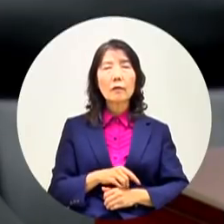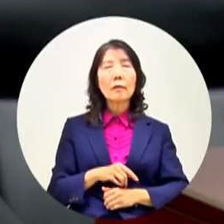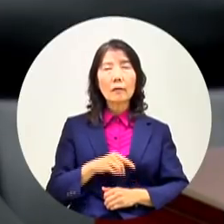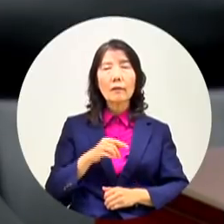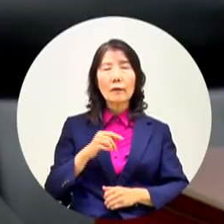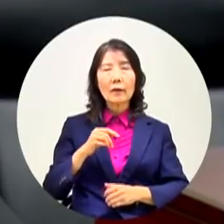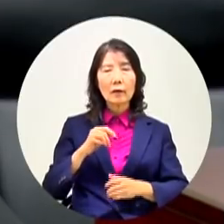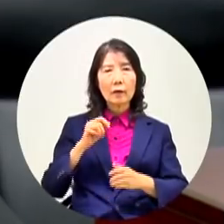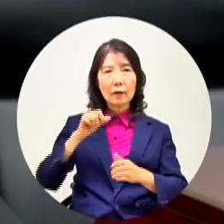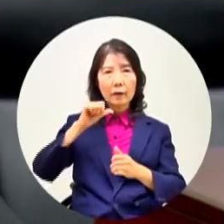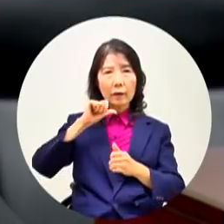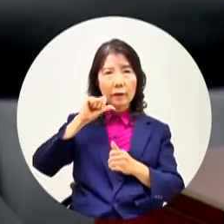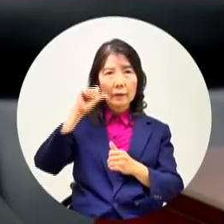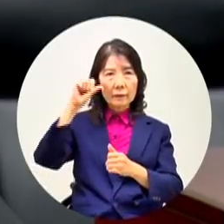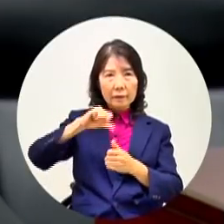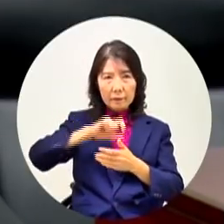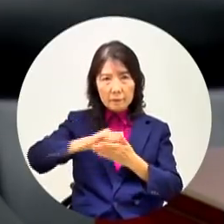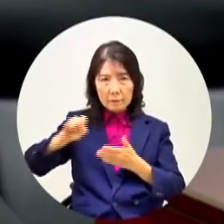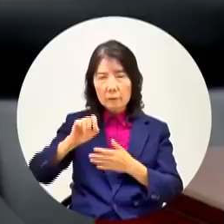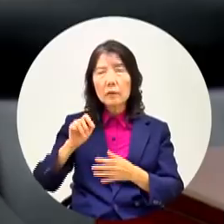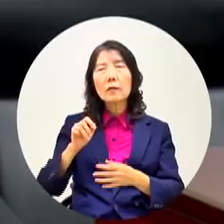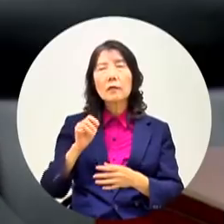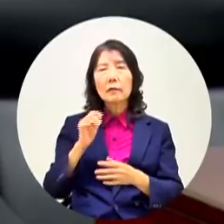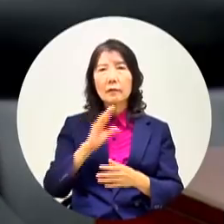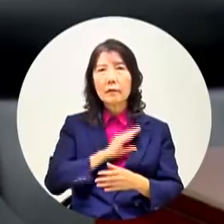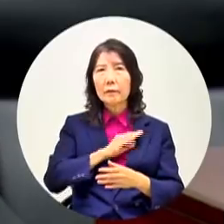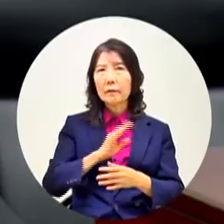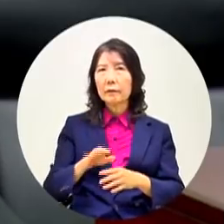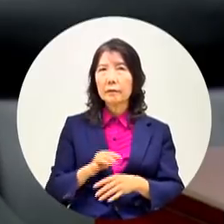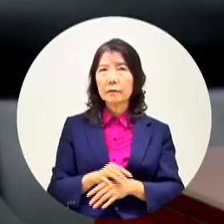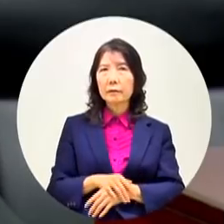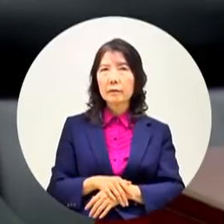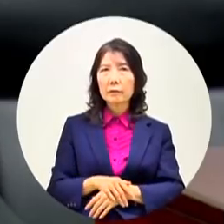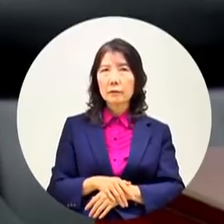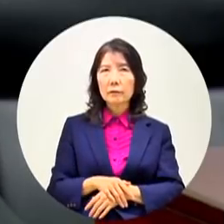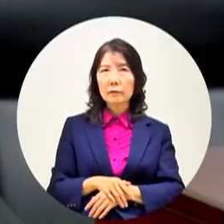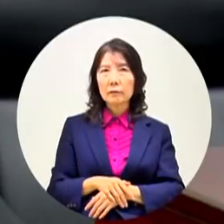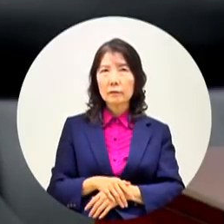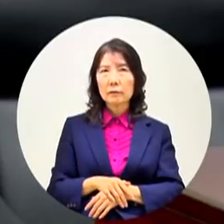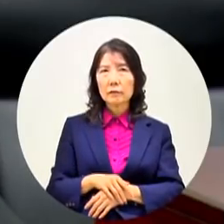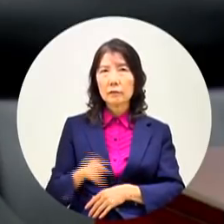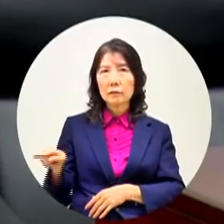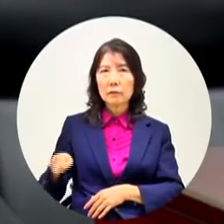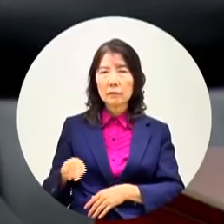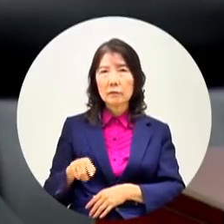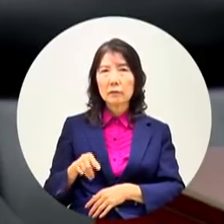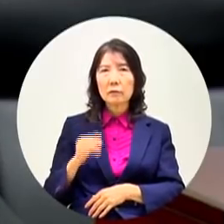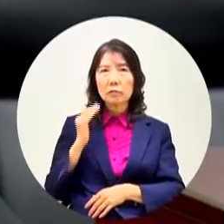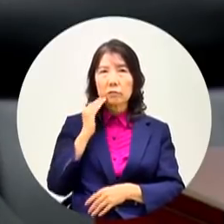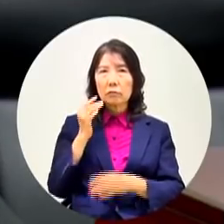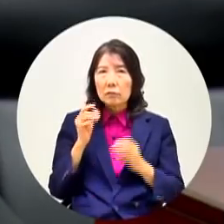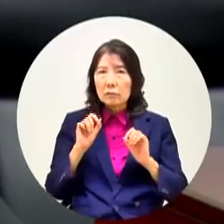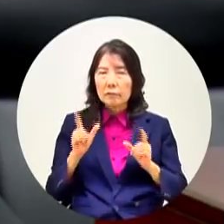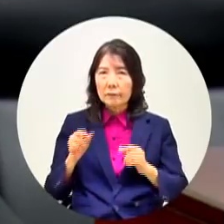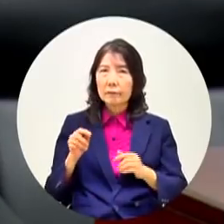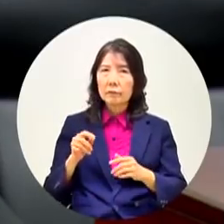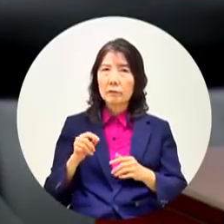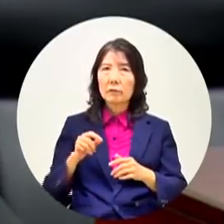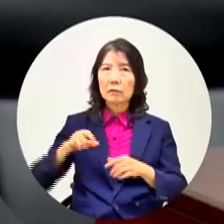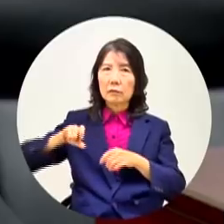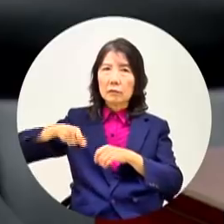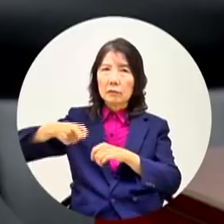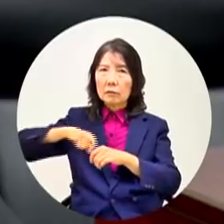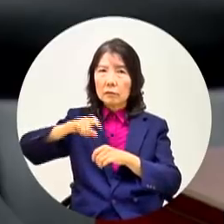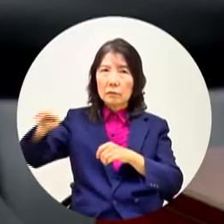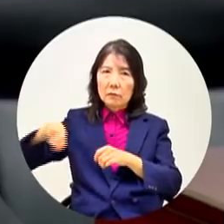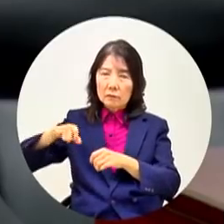都没有影响的来开这个红灯。开这条红灯，百姓他心态上的无啥，很不好感